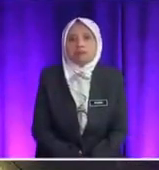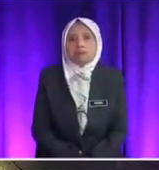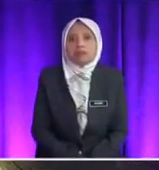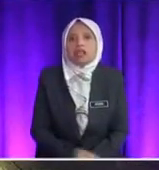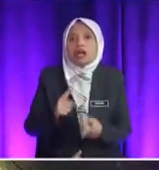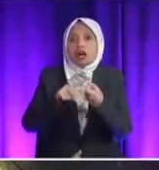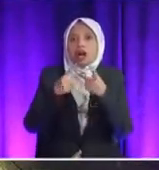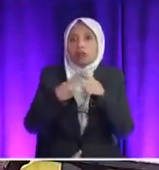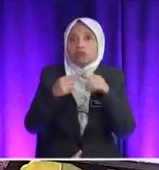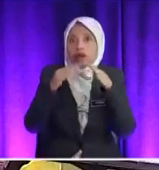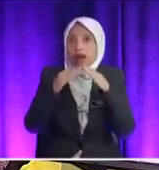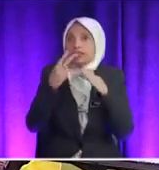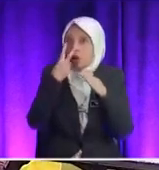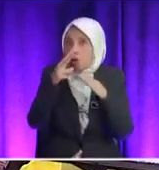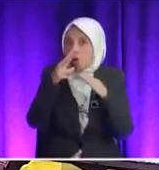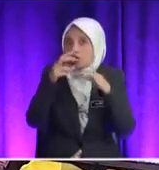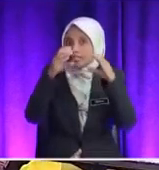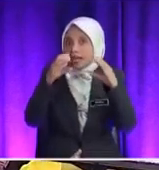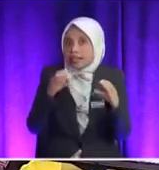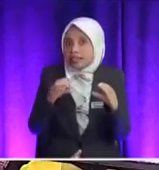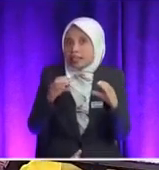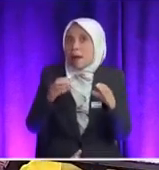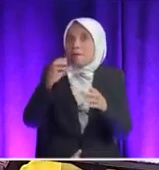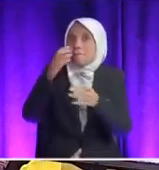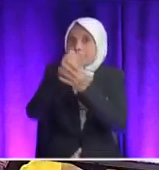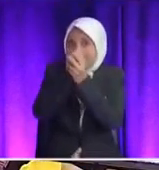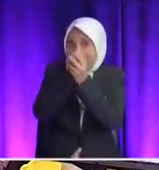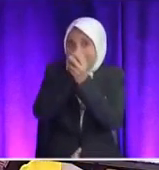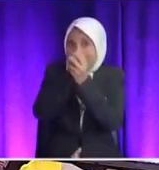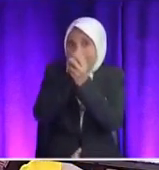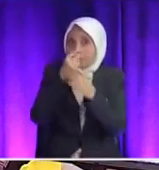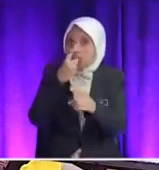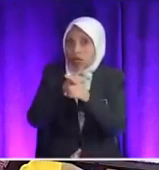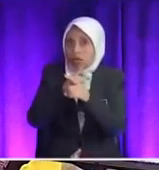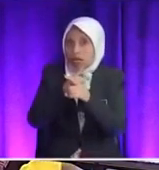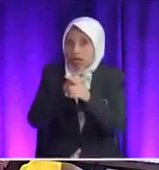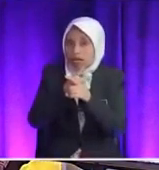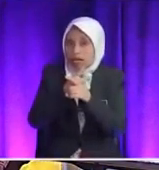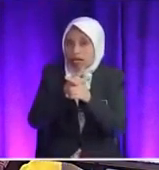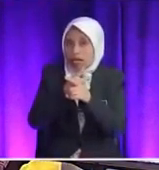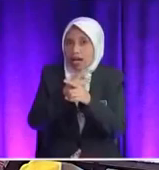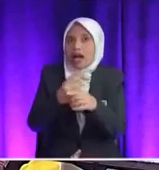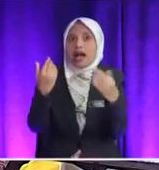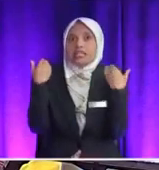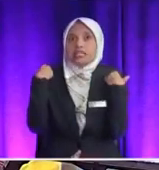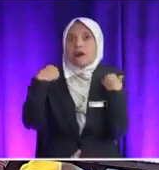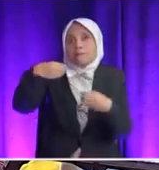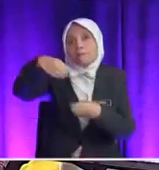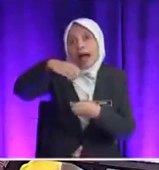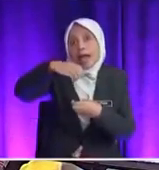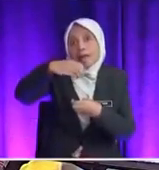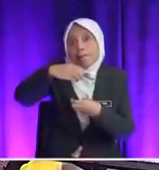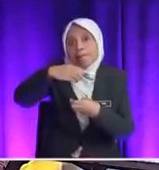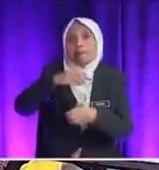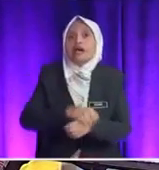kawan-kawan di rumah nah ini kita pegang macam nih bayangkan di belakang kita ini ada Fight ya